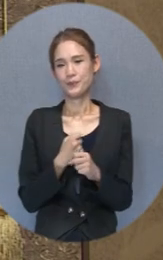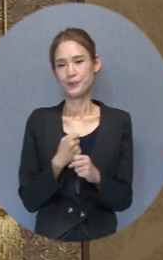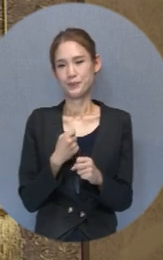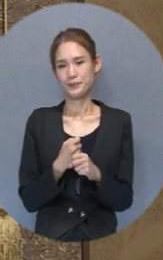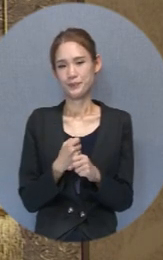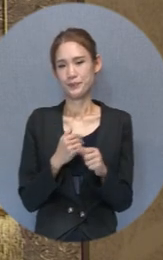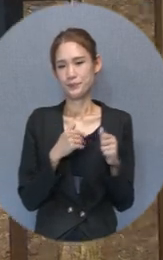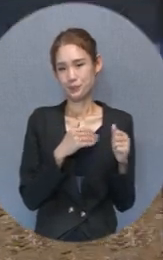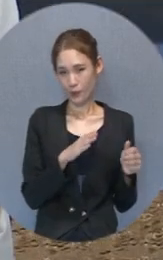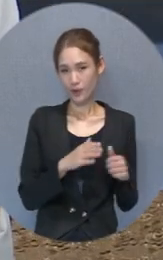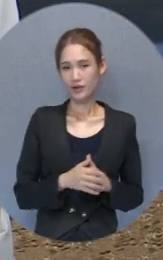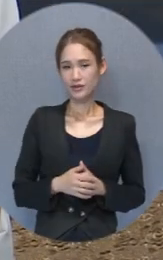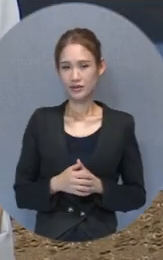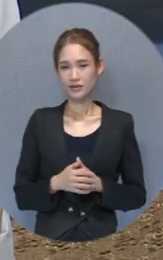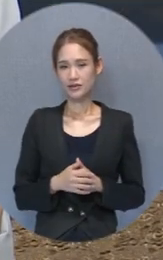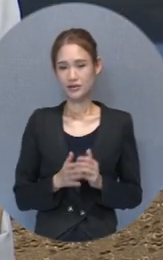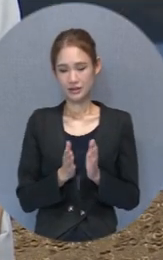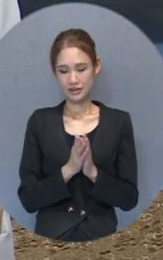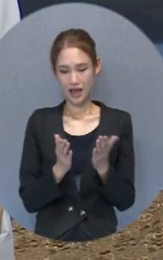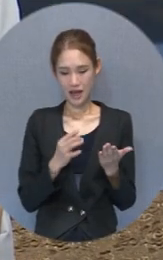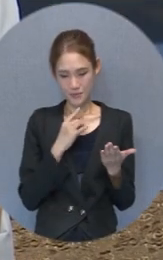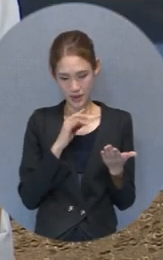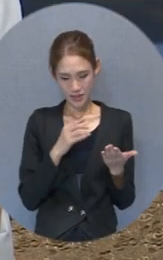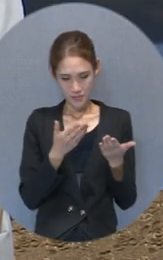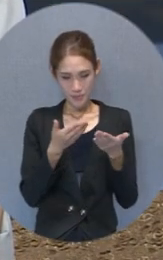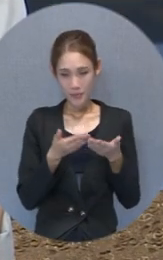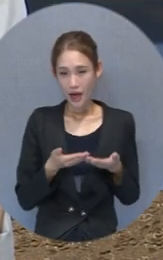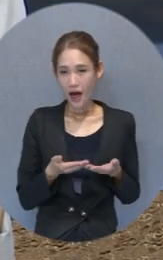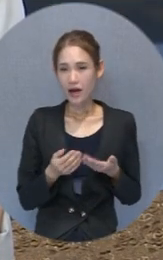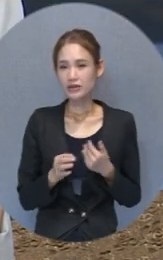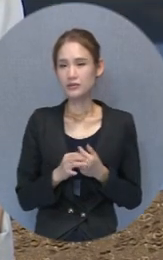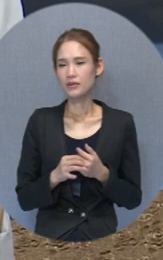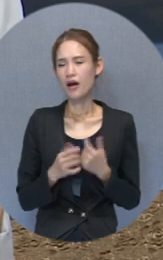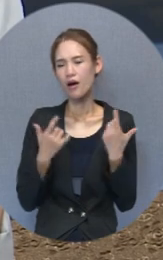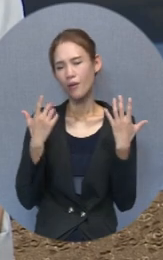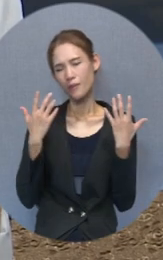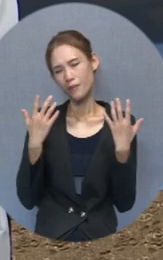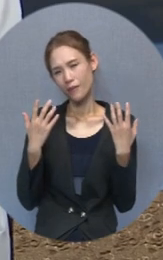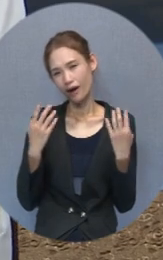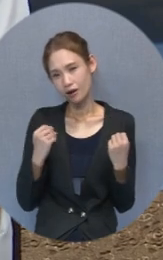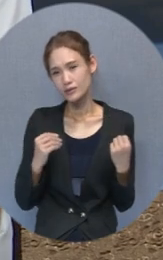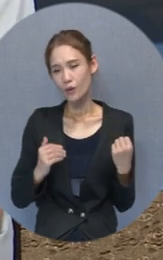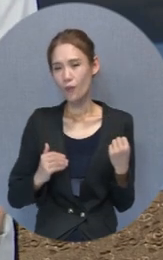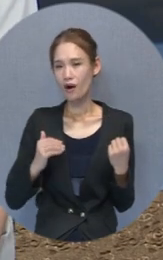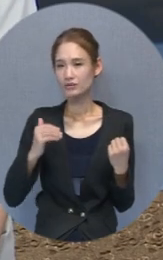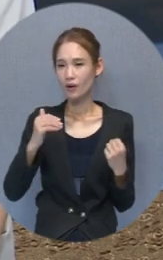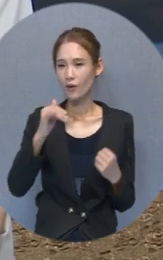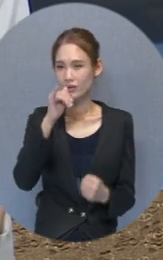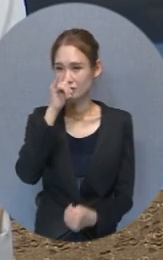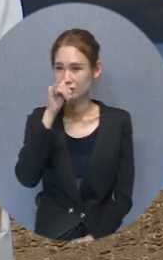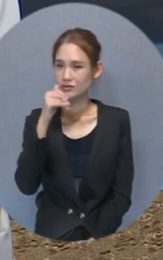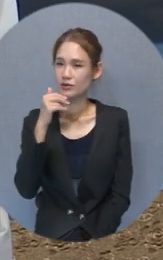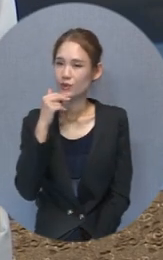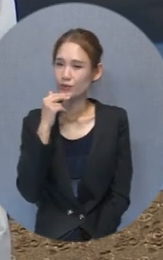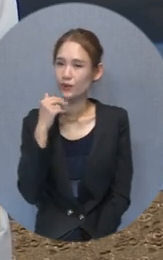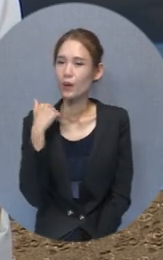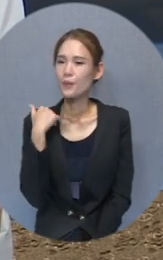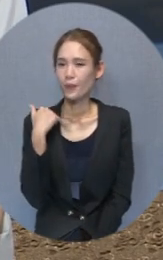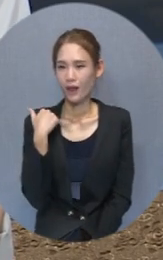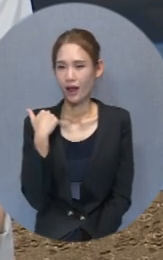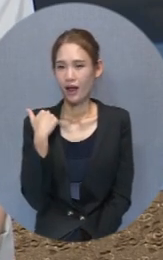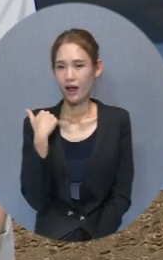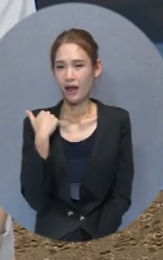네. 그러니까 이 책만 받아들면 사실 이렇게 많은 과정들이 네. 담겨 있는지 잘 모르실 네, 수 모르시죠. 있는데